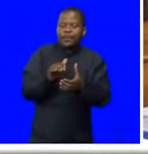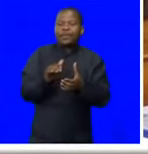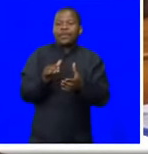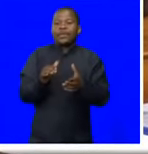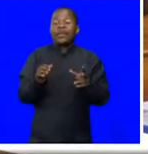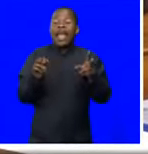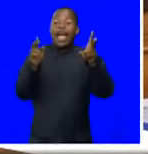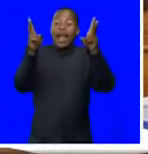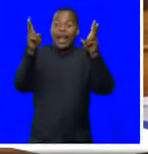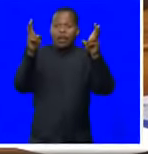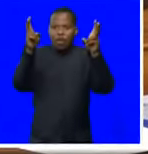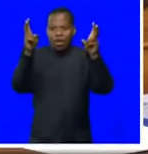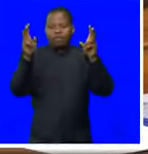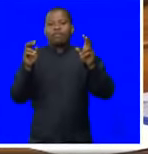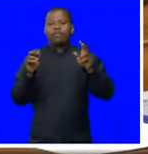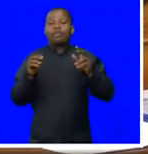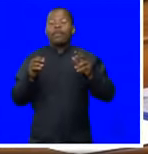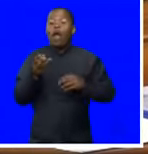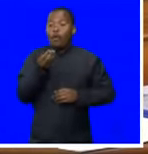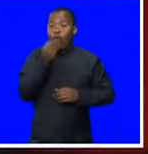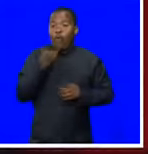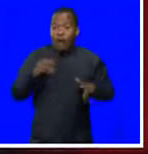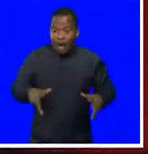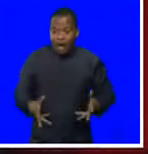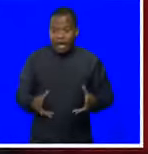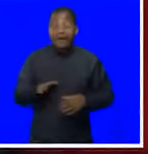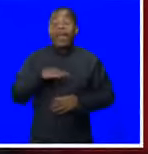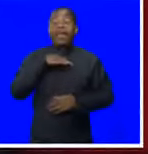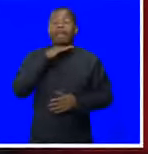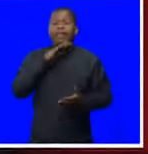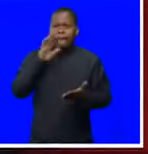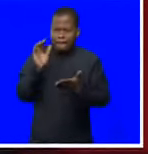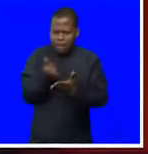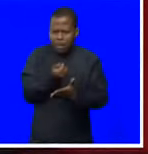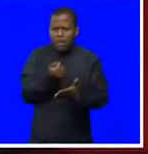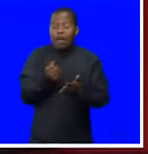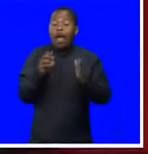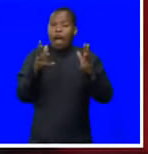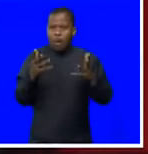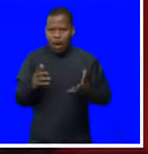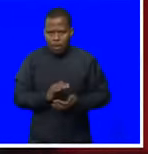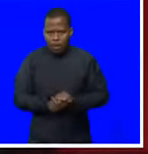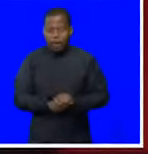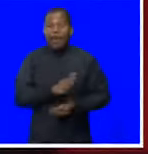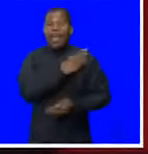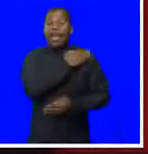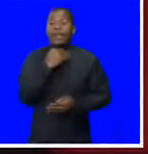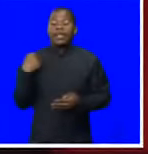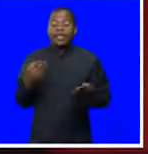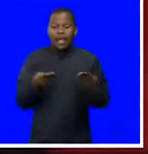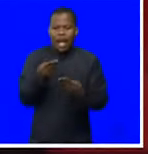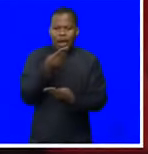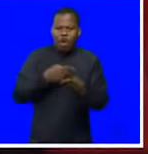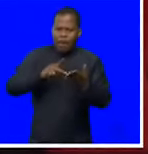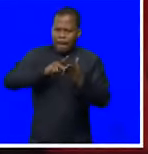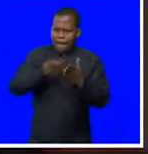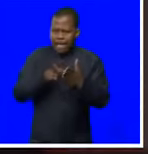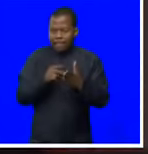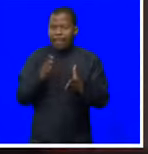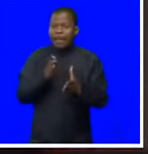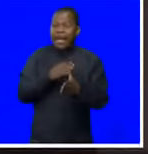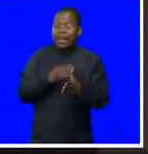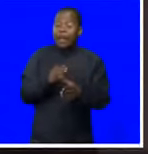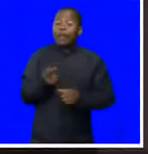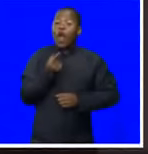lingayi improve njalo le food security la even. Indvuna itekhlela umnotho nentuthuko dokotela Thambo Gina sekaphendvule malunga